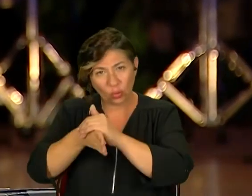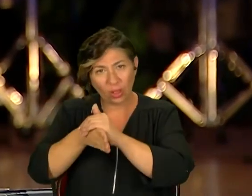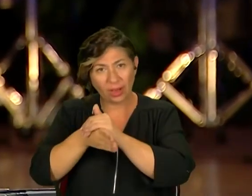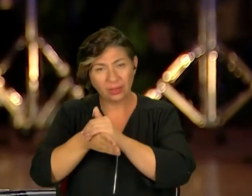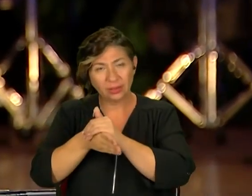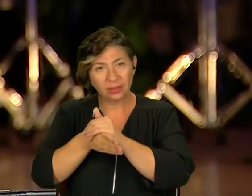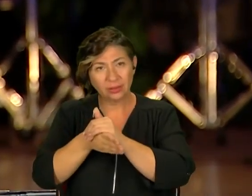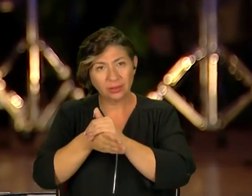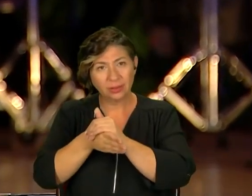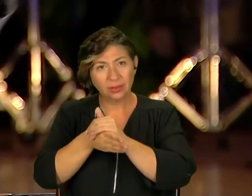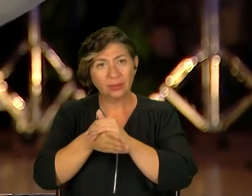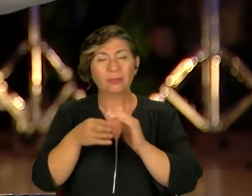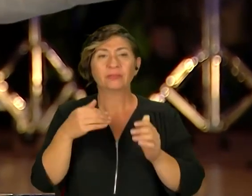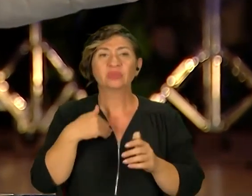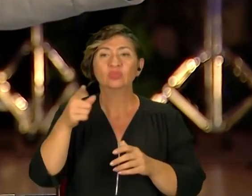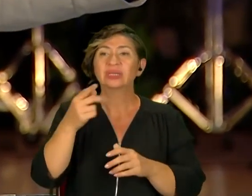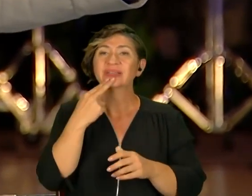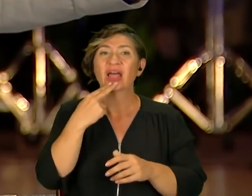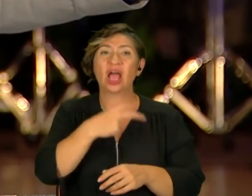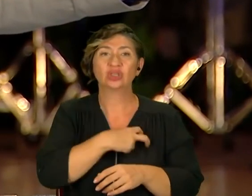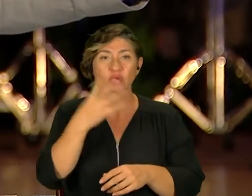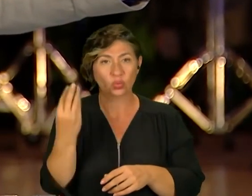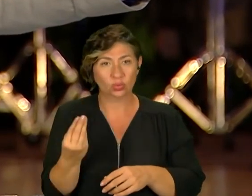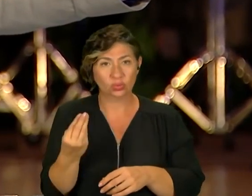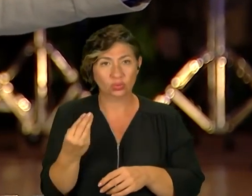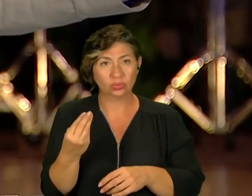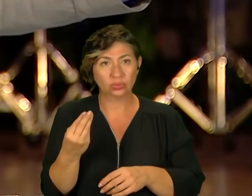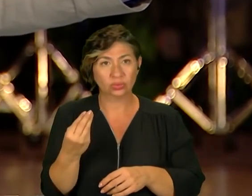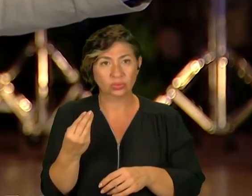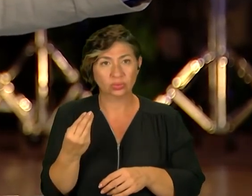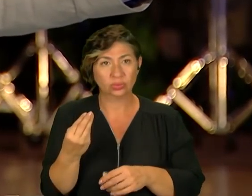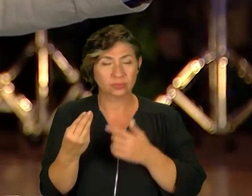sokuyorlar. Biz dedi bu kadınlara aşık oluyoruz.